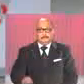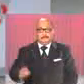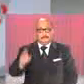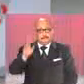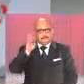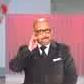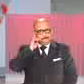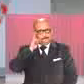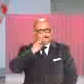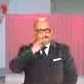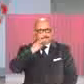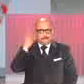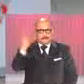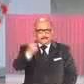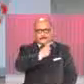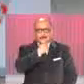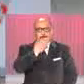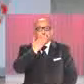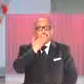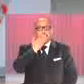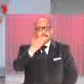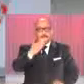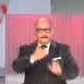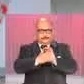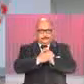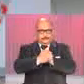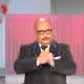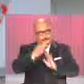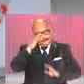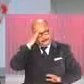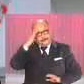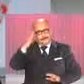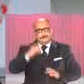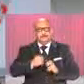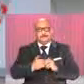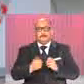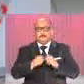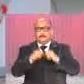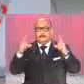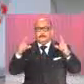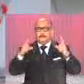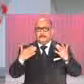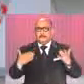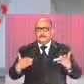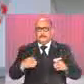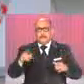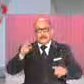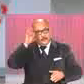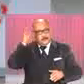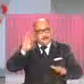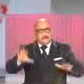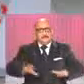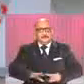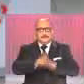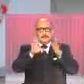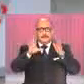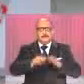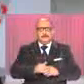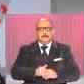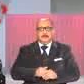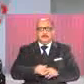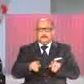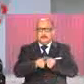نشرة الظهر للأخبار، أهلا بكم. تحتفل تونس اليوم مع سائر الدول الإسلامية بالمولد النبوي الشريف.